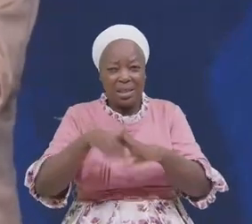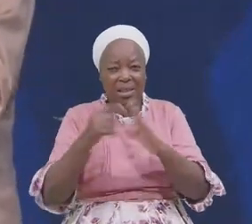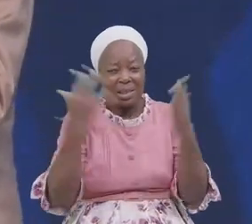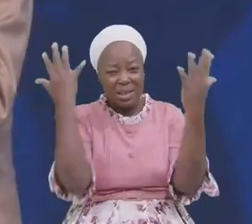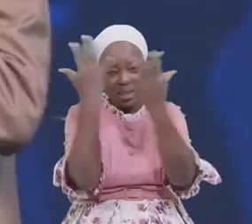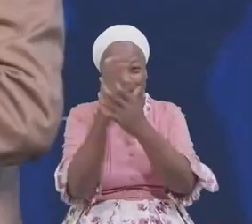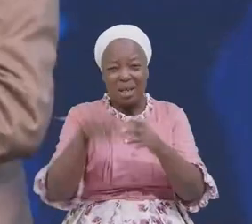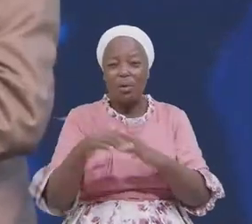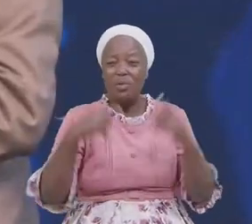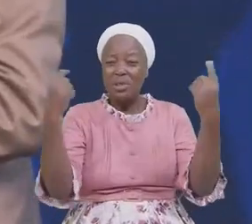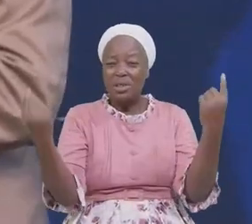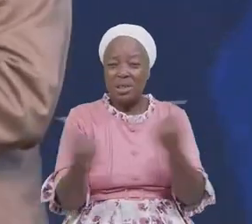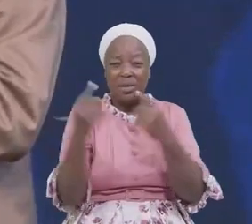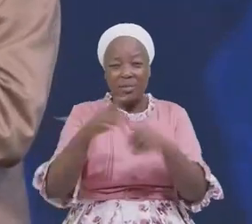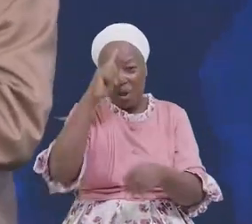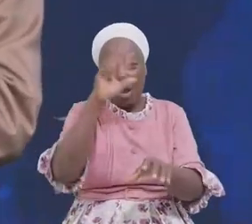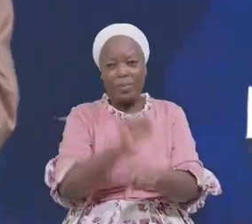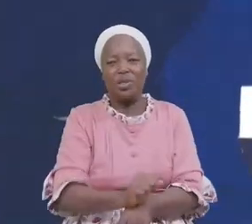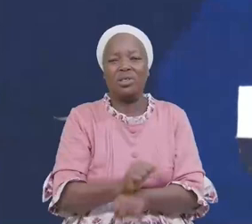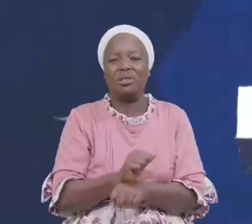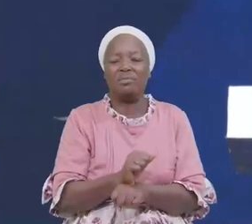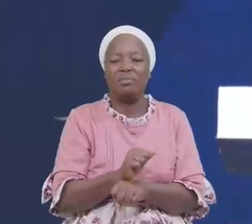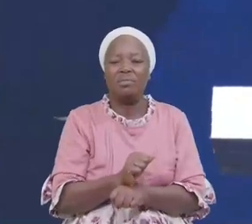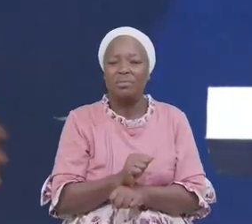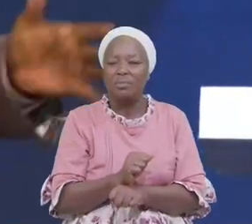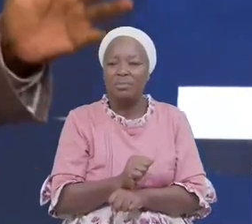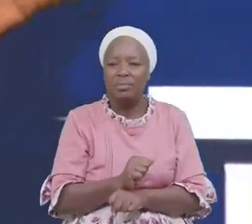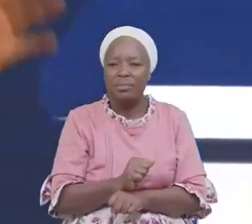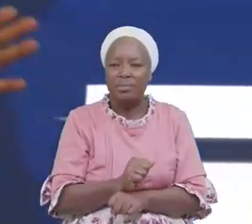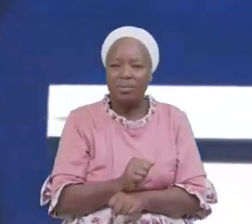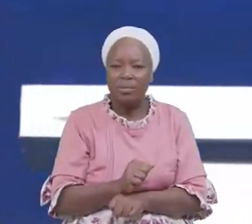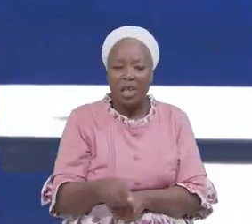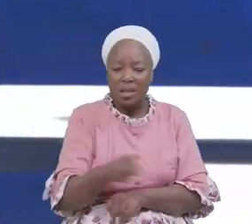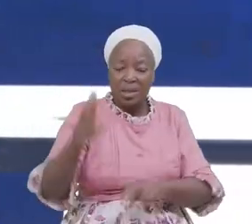ils sont assis dans les ténèbres des habitudes pécheresses.